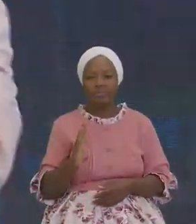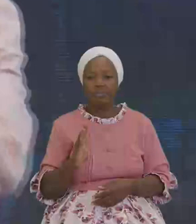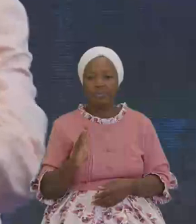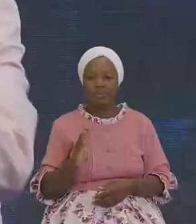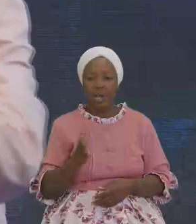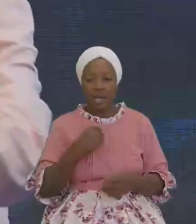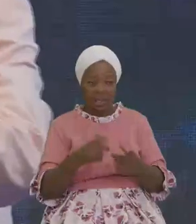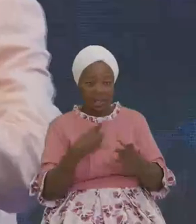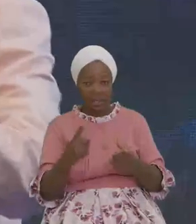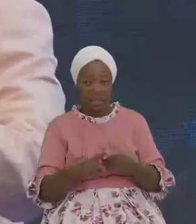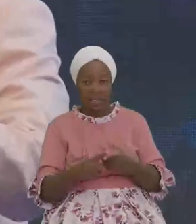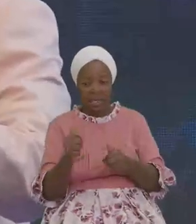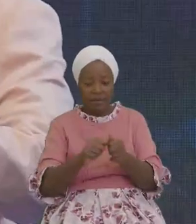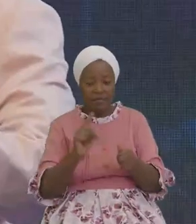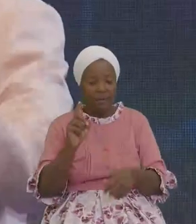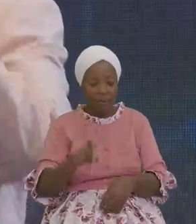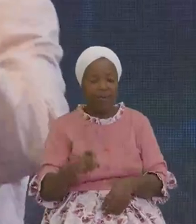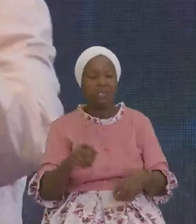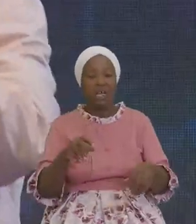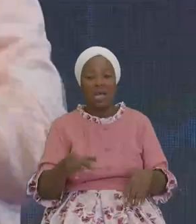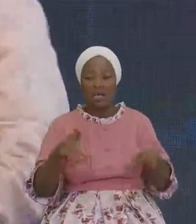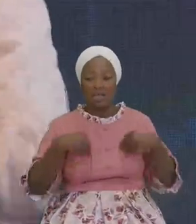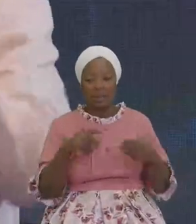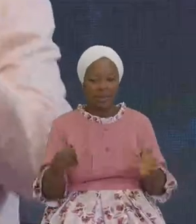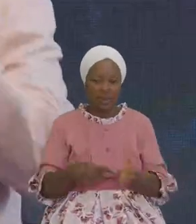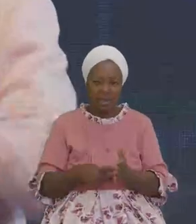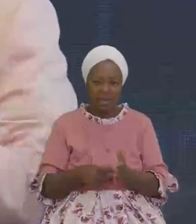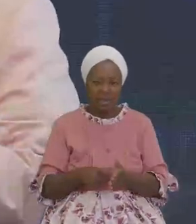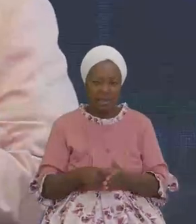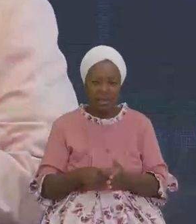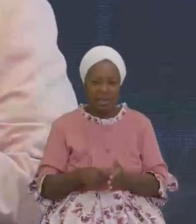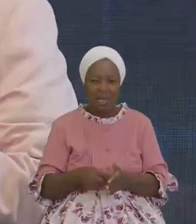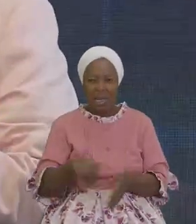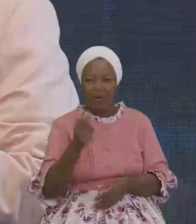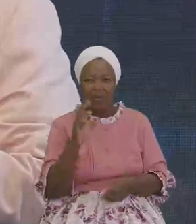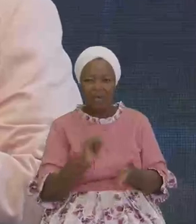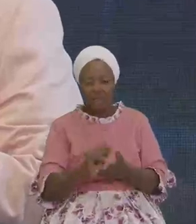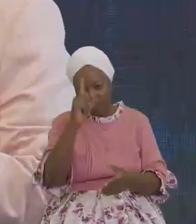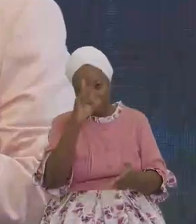démontre la nature et la vie de Dieu. Et tout le monde doit l'accepter.